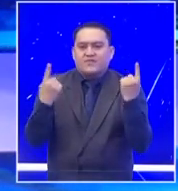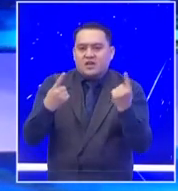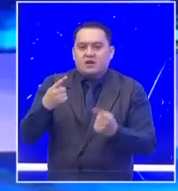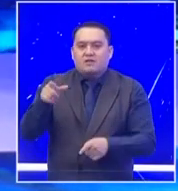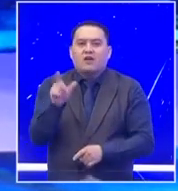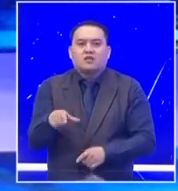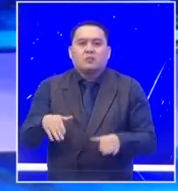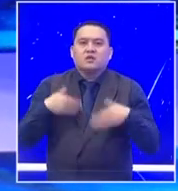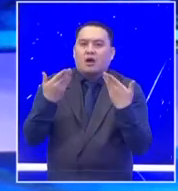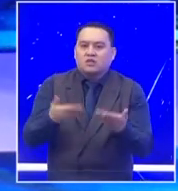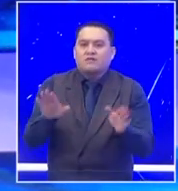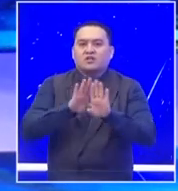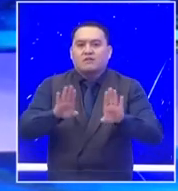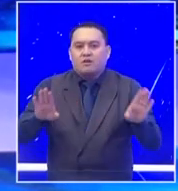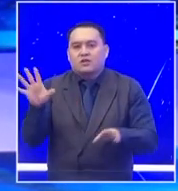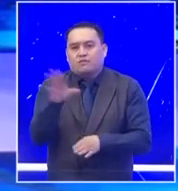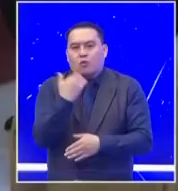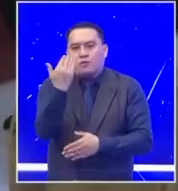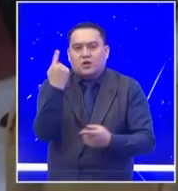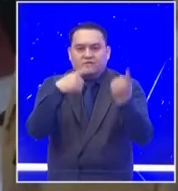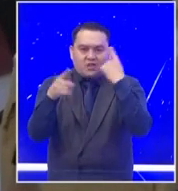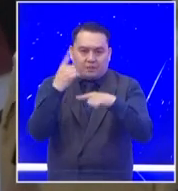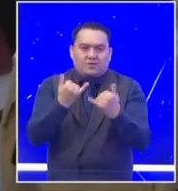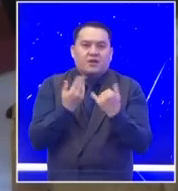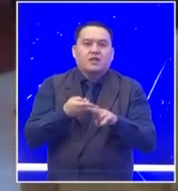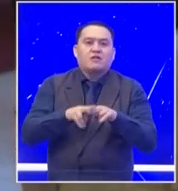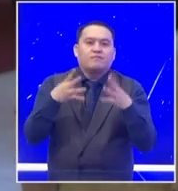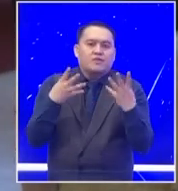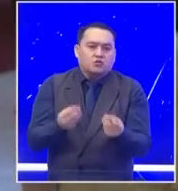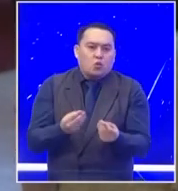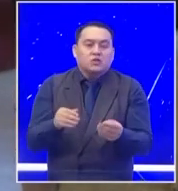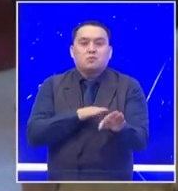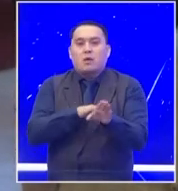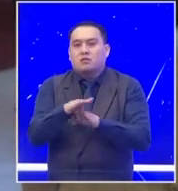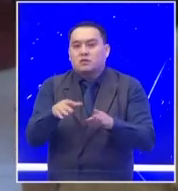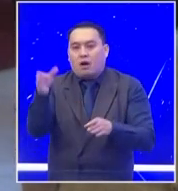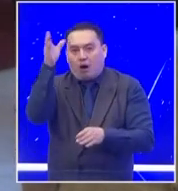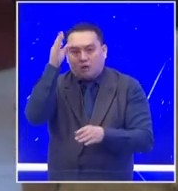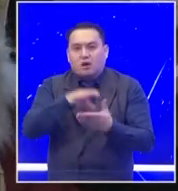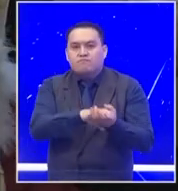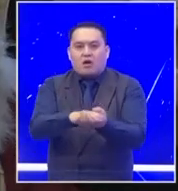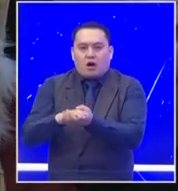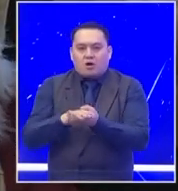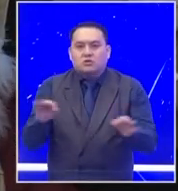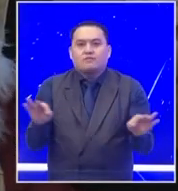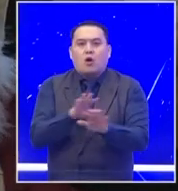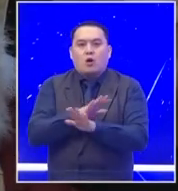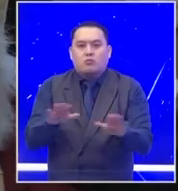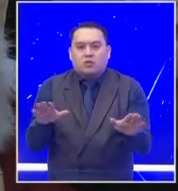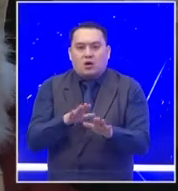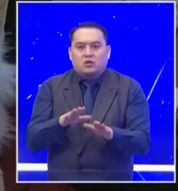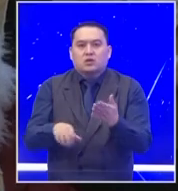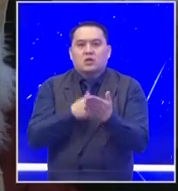мыслителя была представлена выставка с его произведениями. В этот вечер со сцены вуза в исполнении академического ансамбля звучали